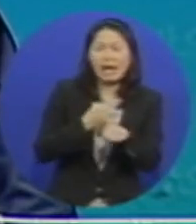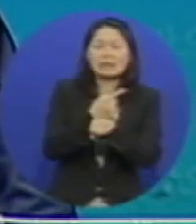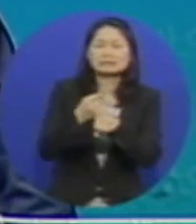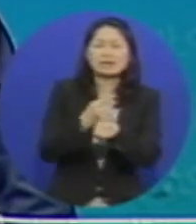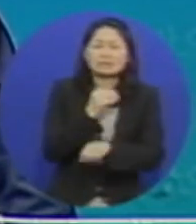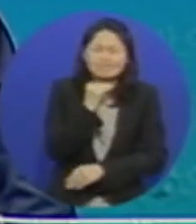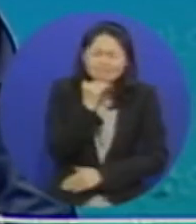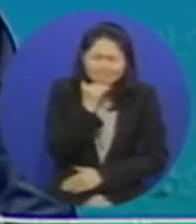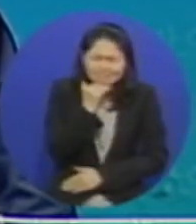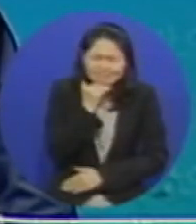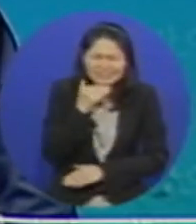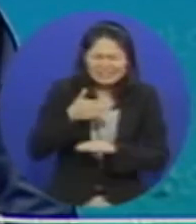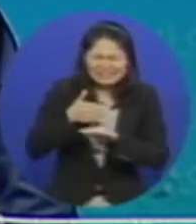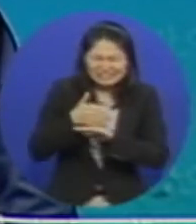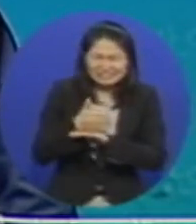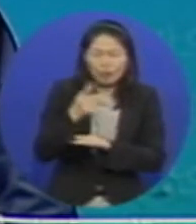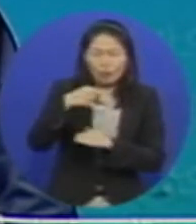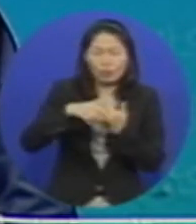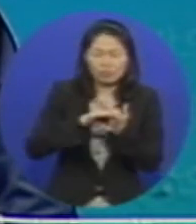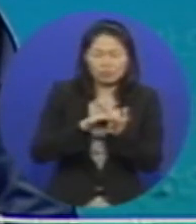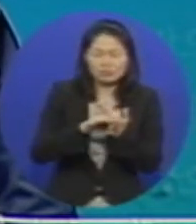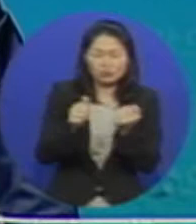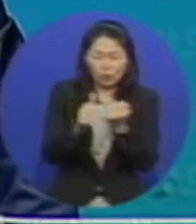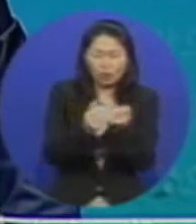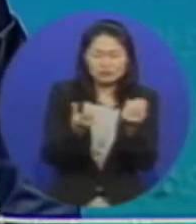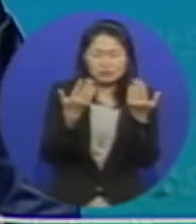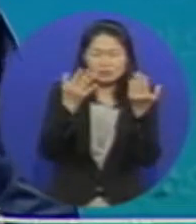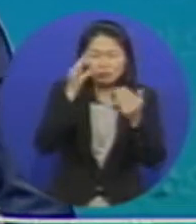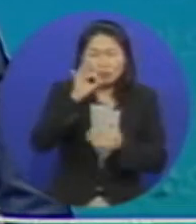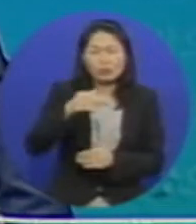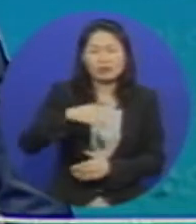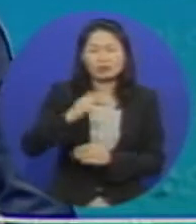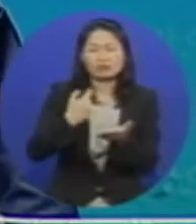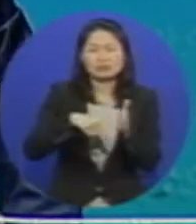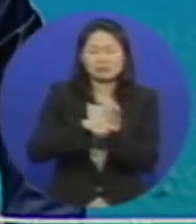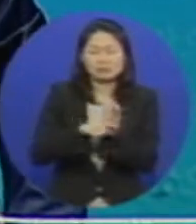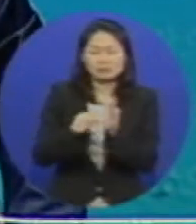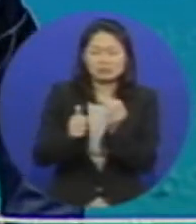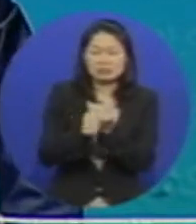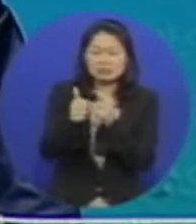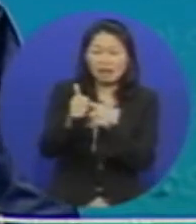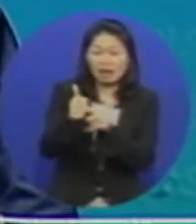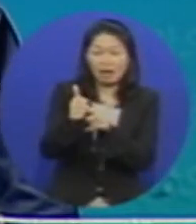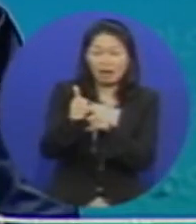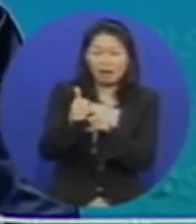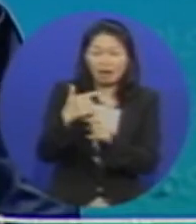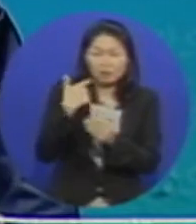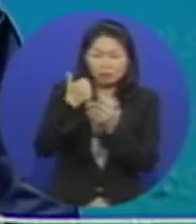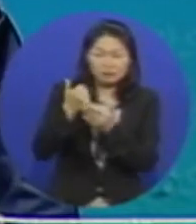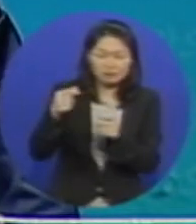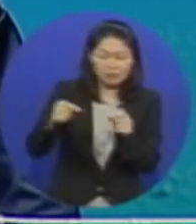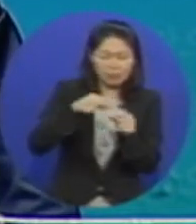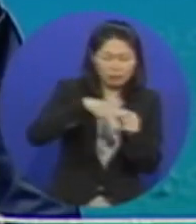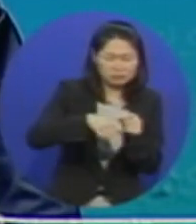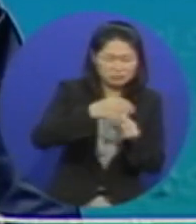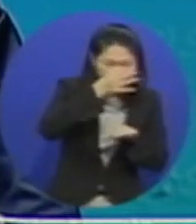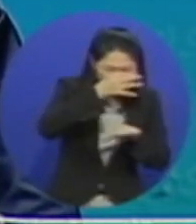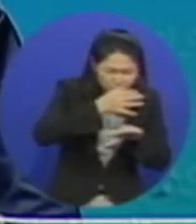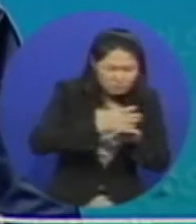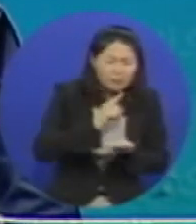오면 결혼식을 보고 가시려고 신랑이 목사님에게 와서 미안합니다